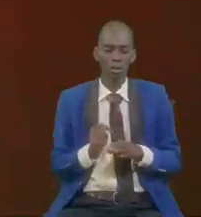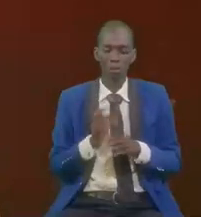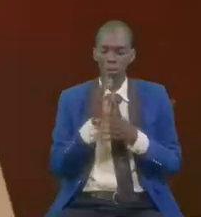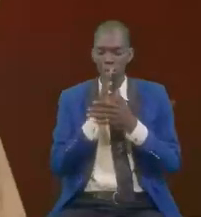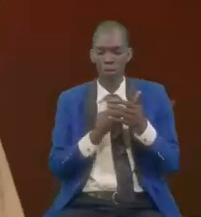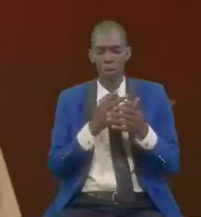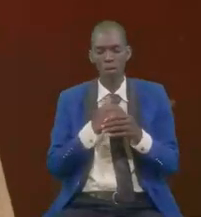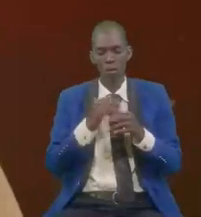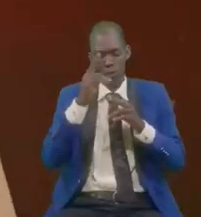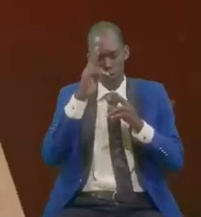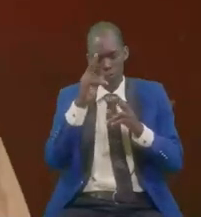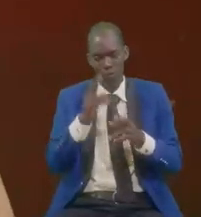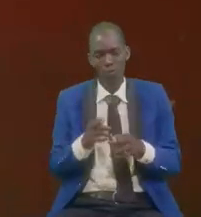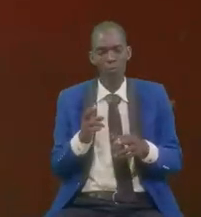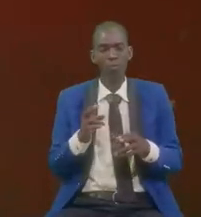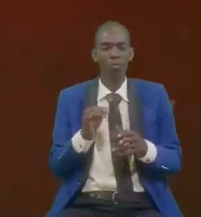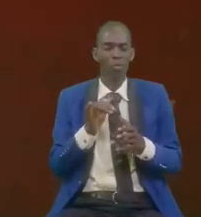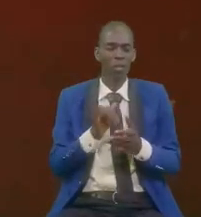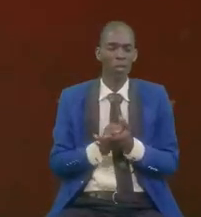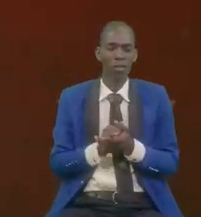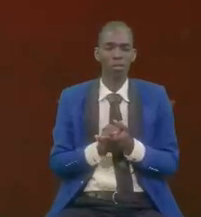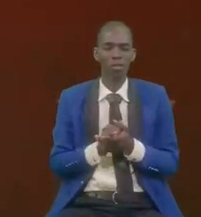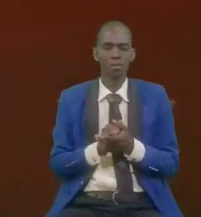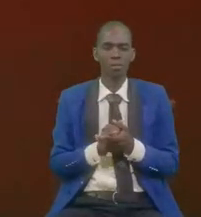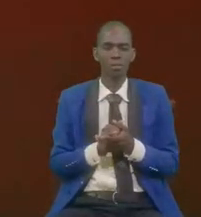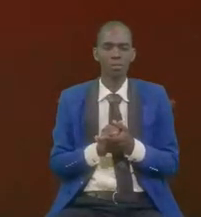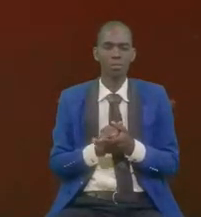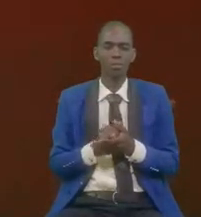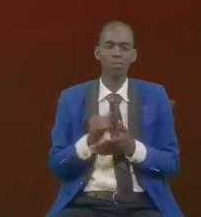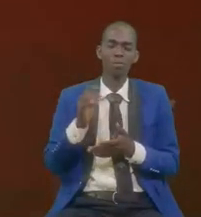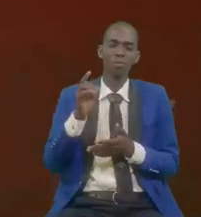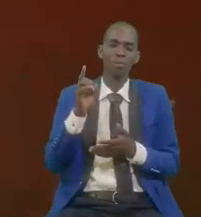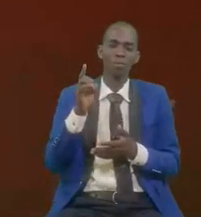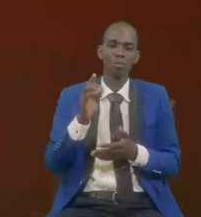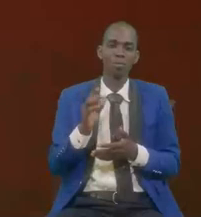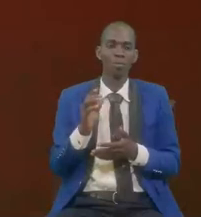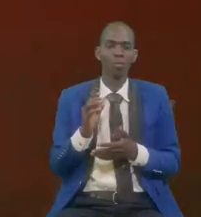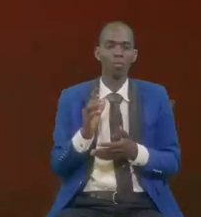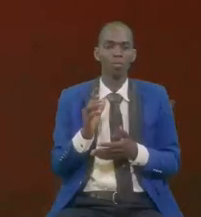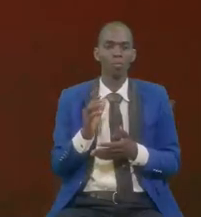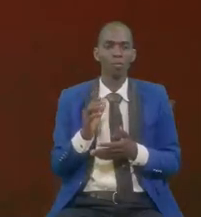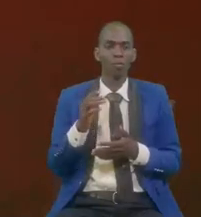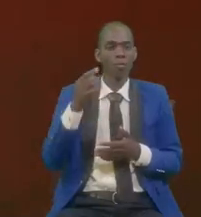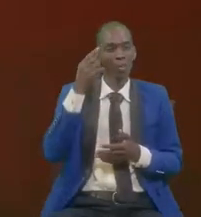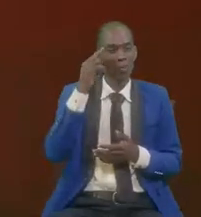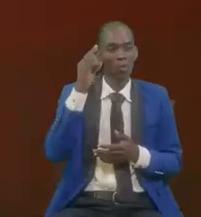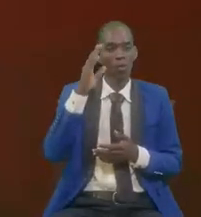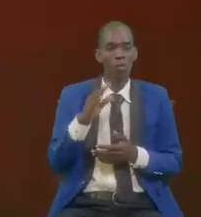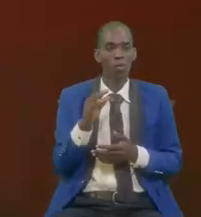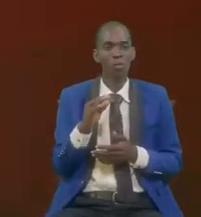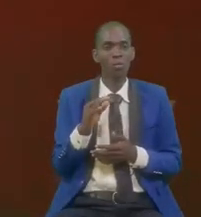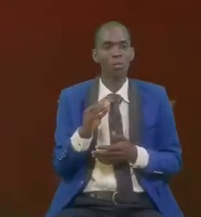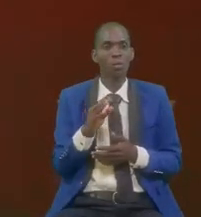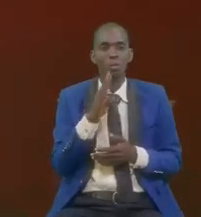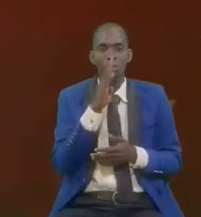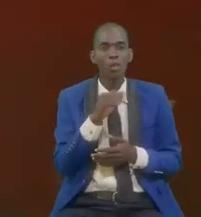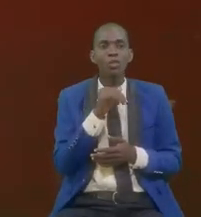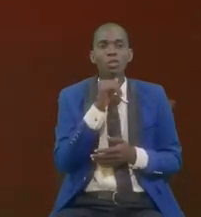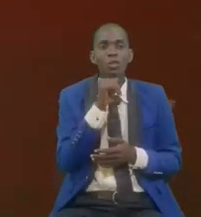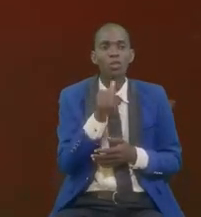et l'honneur qu'on a pour Dieu dans sa maison. Et ne te presse